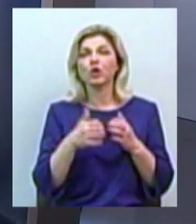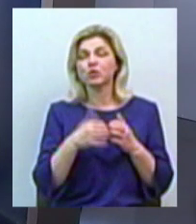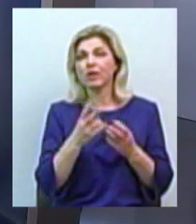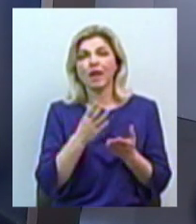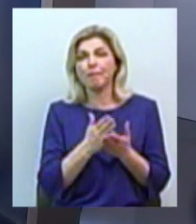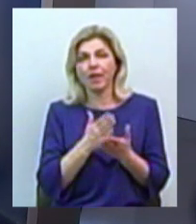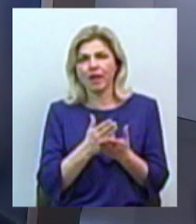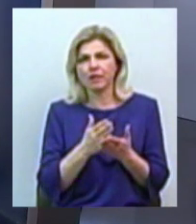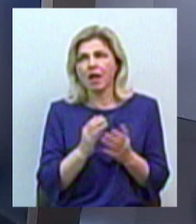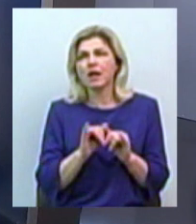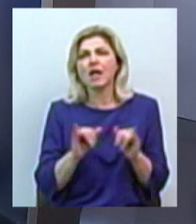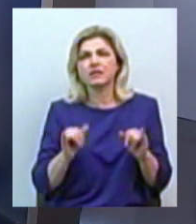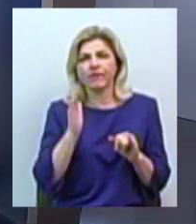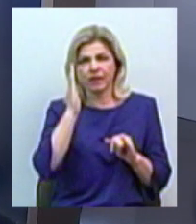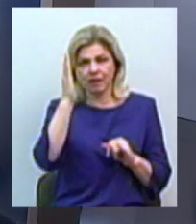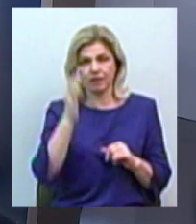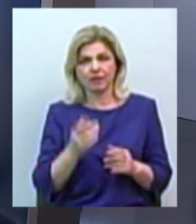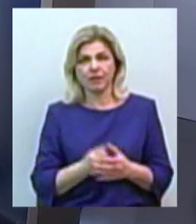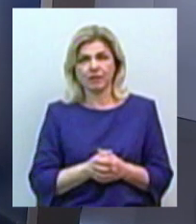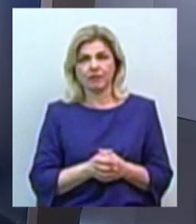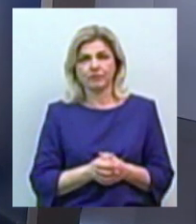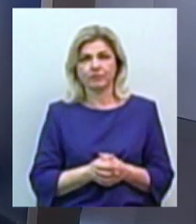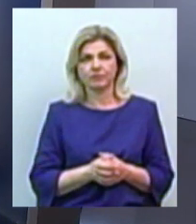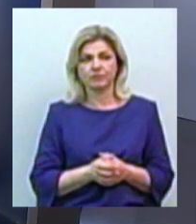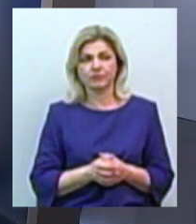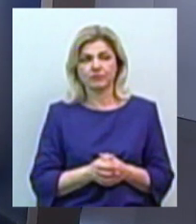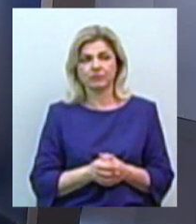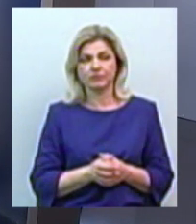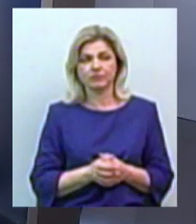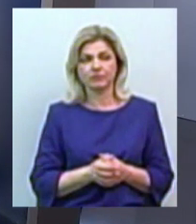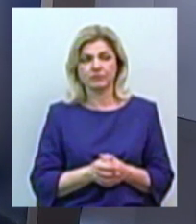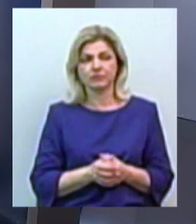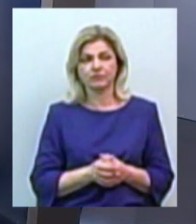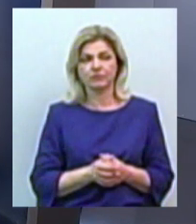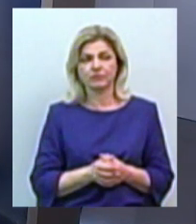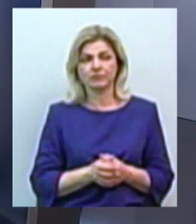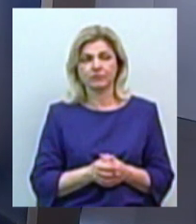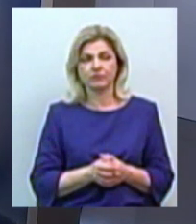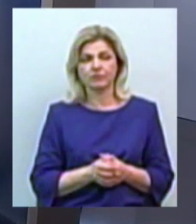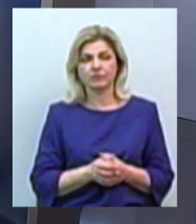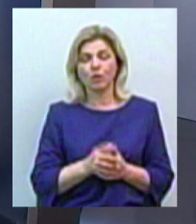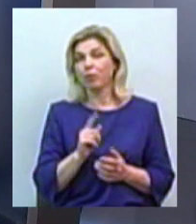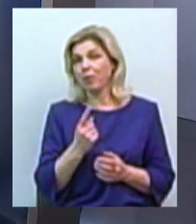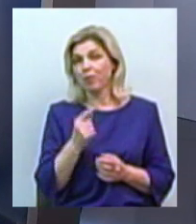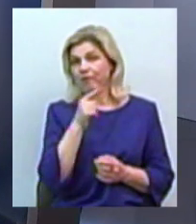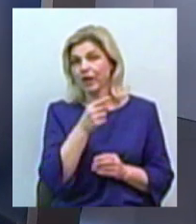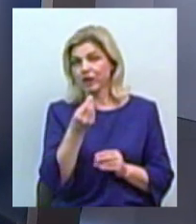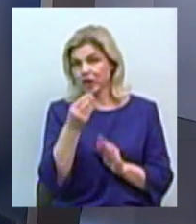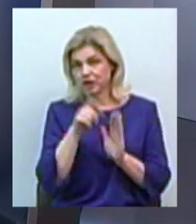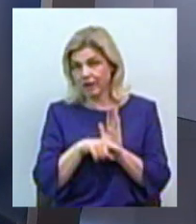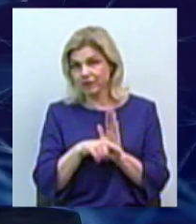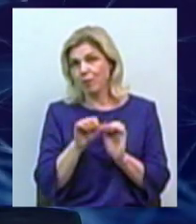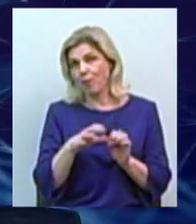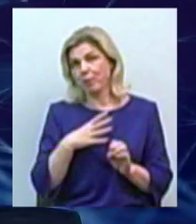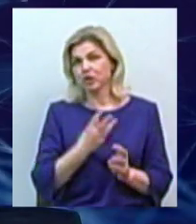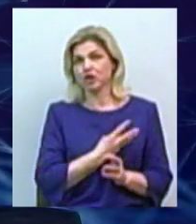розвитку, тому що там ну, ну, такі об'єктивні обставини. Він безпосередньо територія міста. А, можливо, тому що він дешевше, тому і більше претендентів.